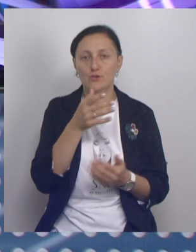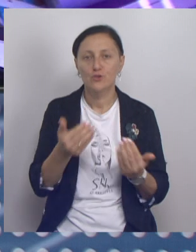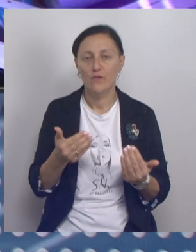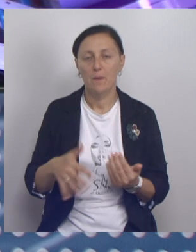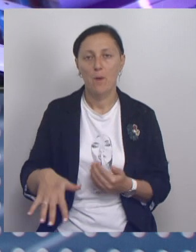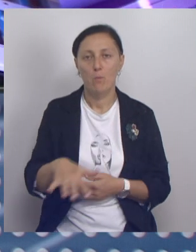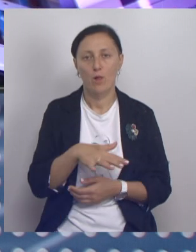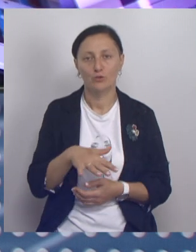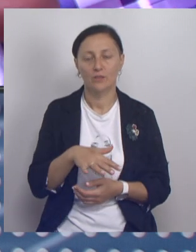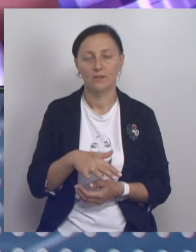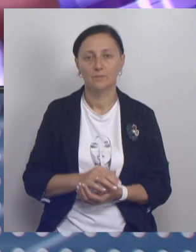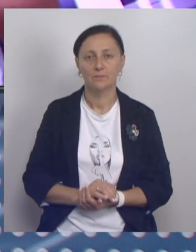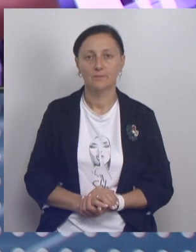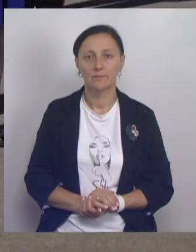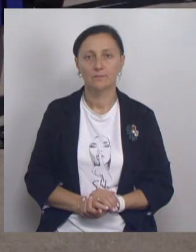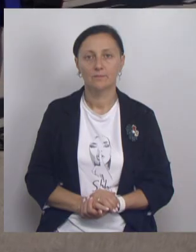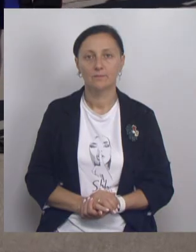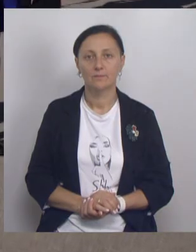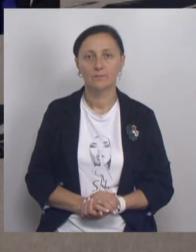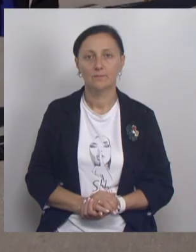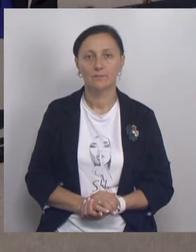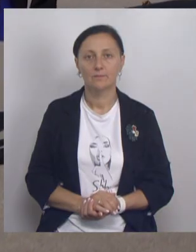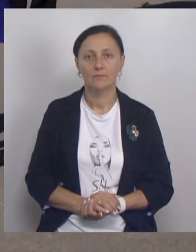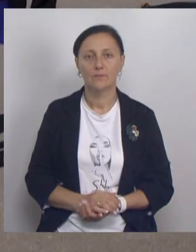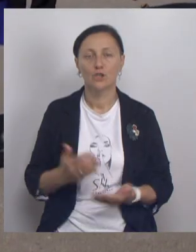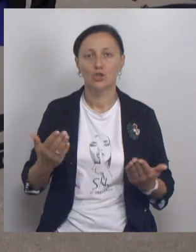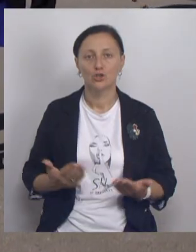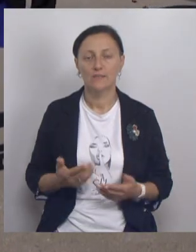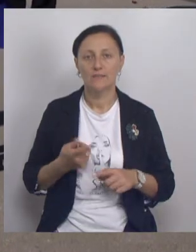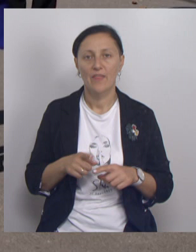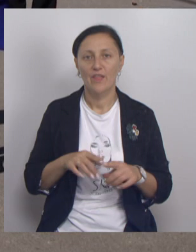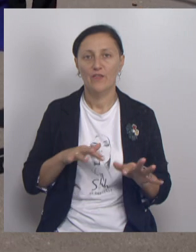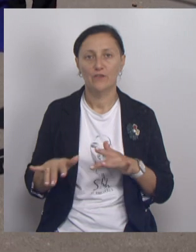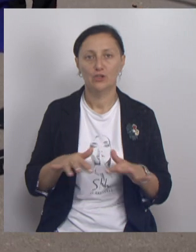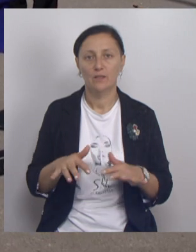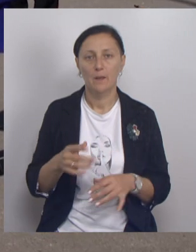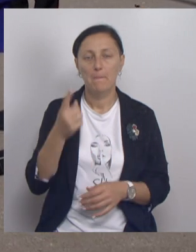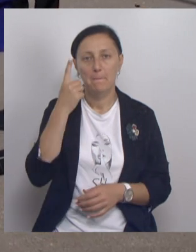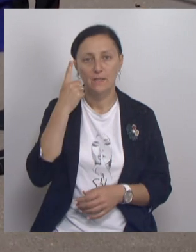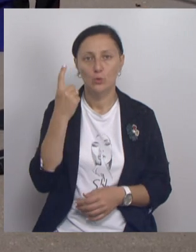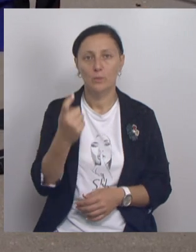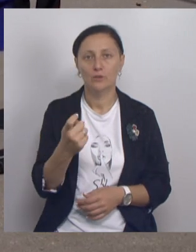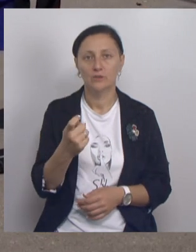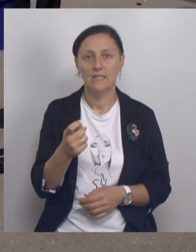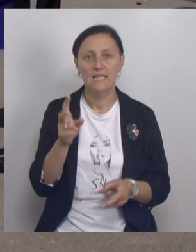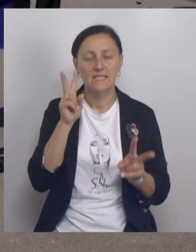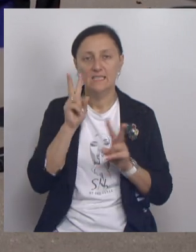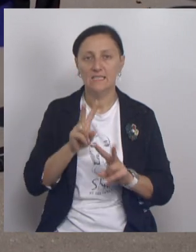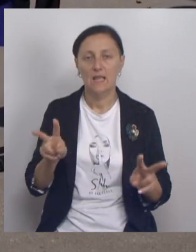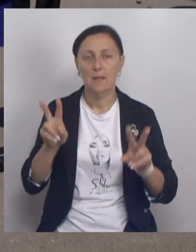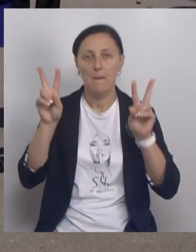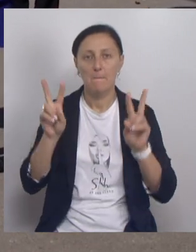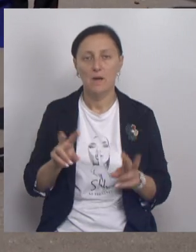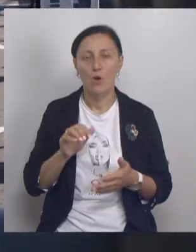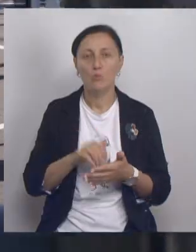площадку, узнала Алена Хлудеева. Жизнь – это движение! Предупреждаем! Незнание правил –